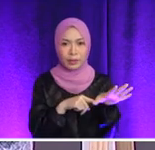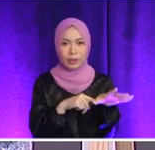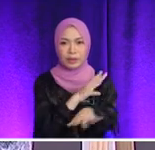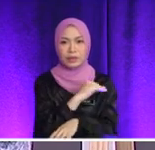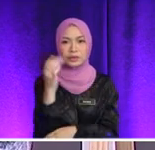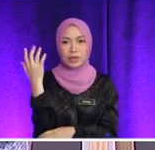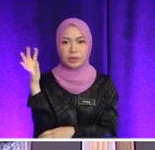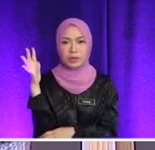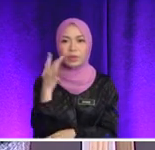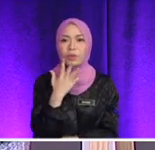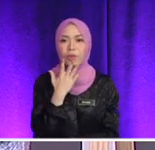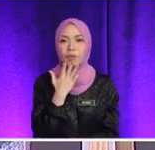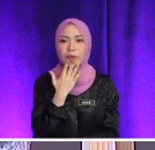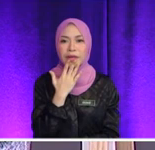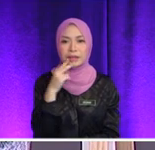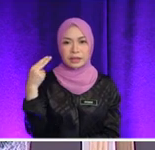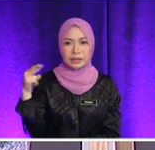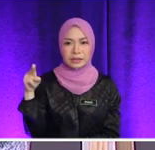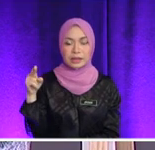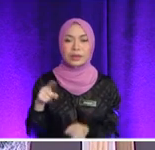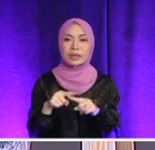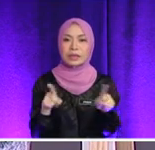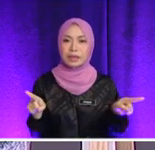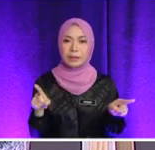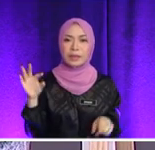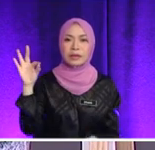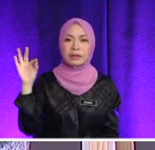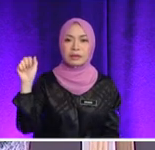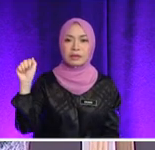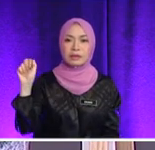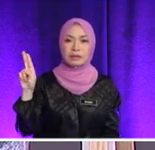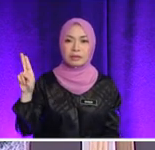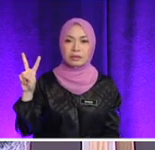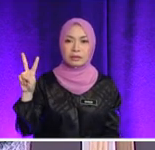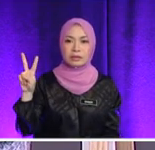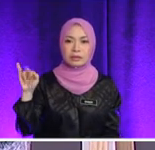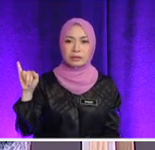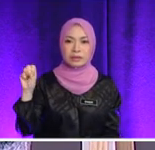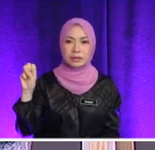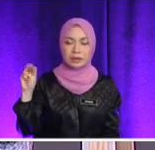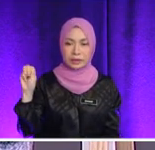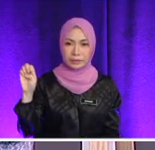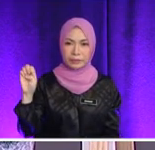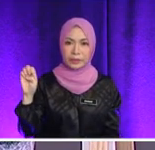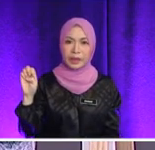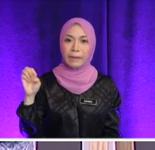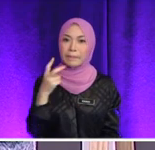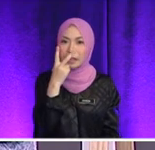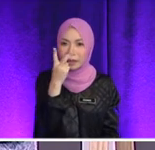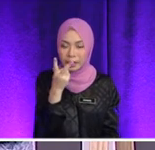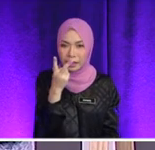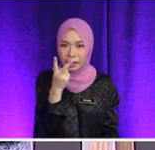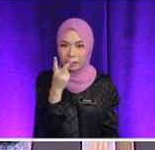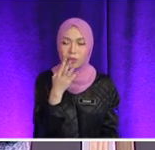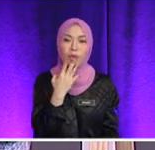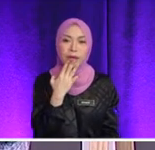akan memperlihatkan sesuatu warna yang berlainan atau punzer dengan aku